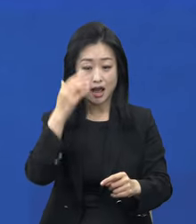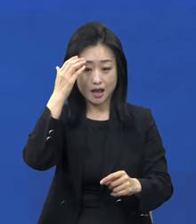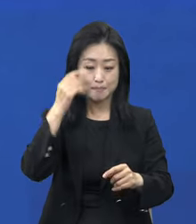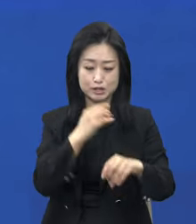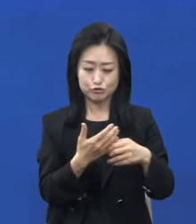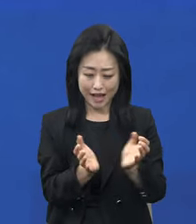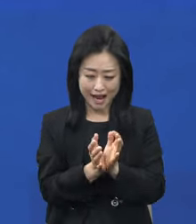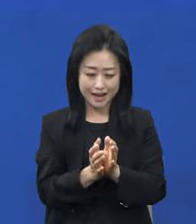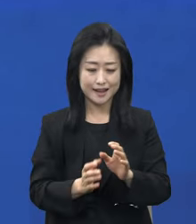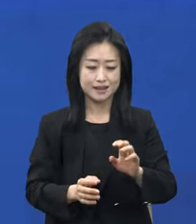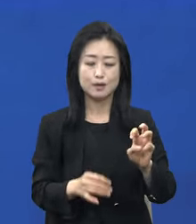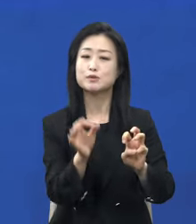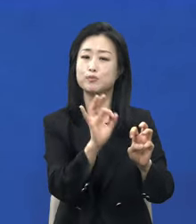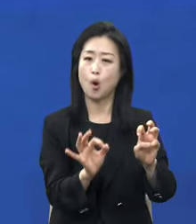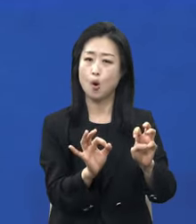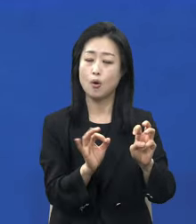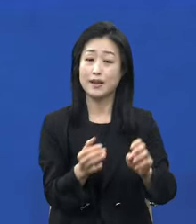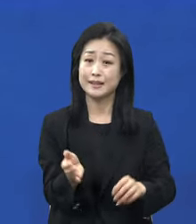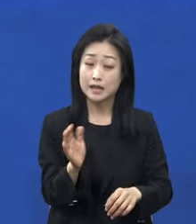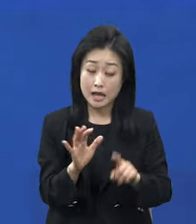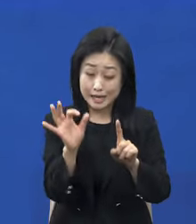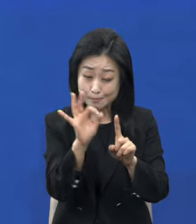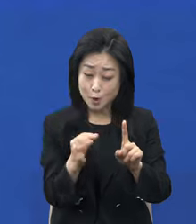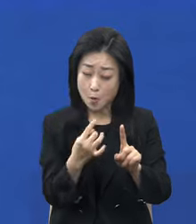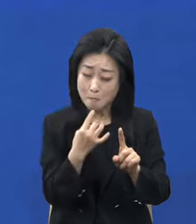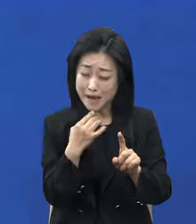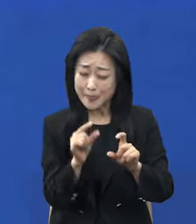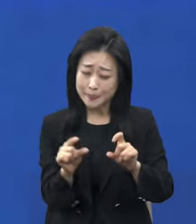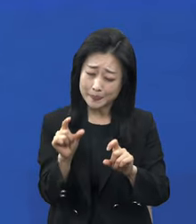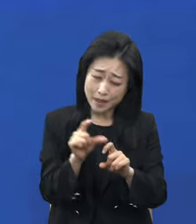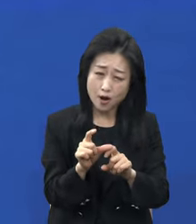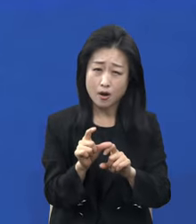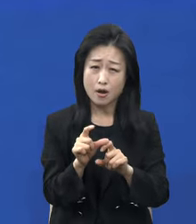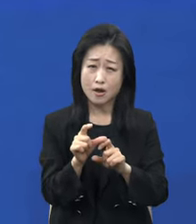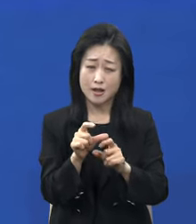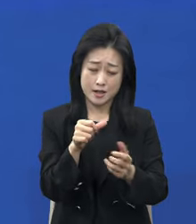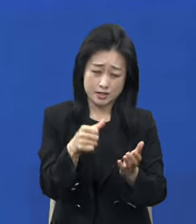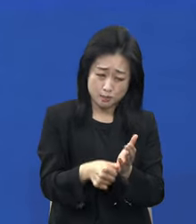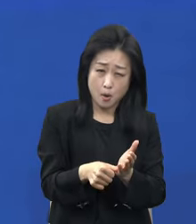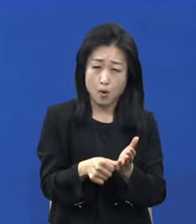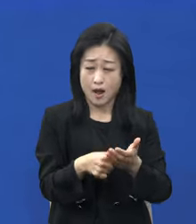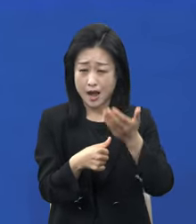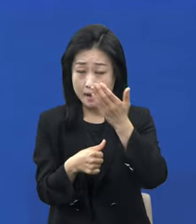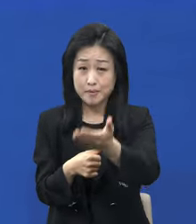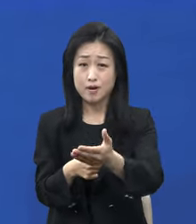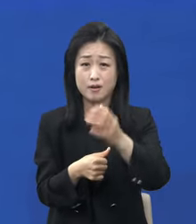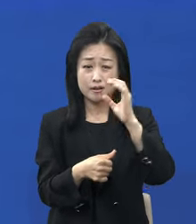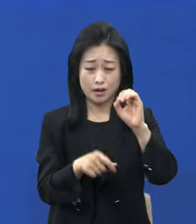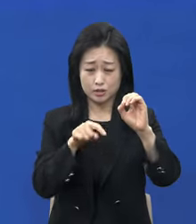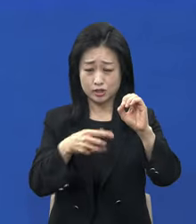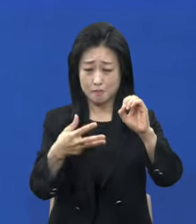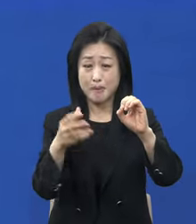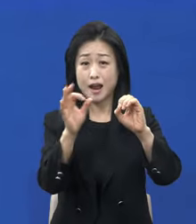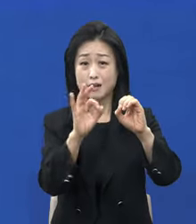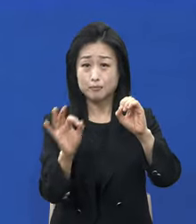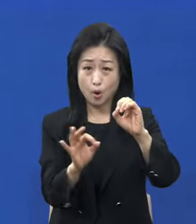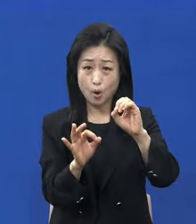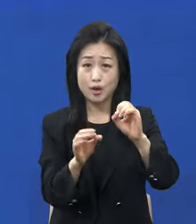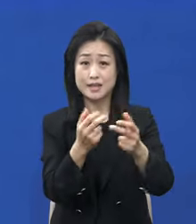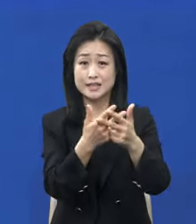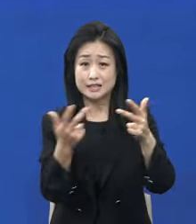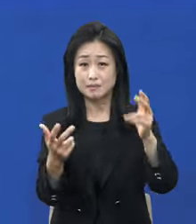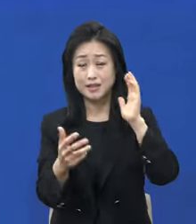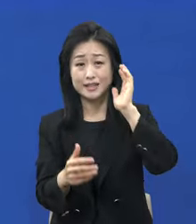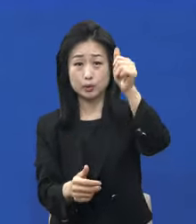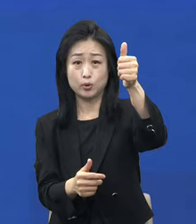30%입니다. 그러나 단 2%만 정도만 더 득표했다면 0.8%의 차이를 극복하고